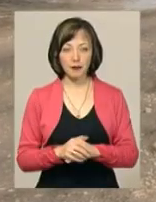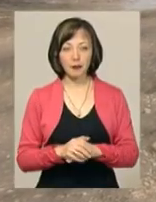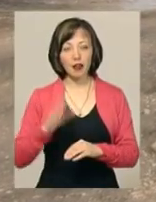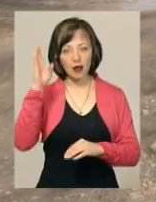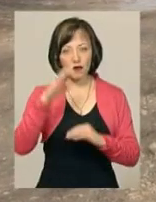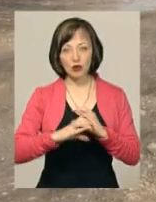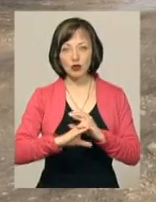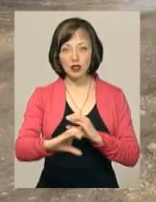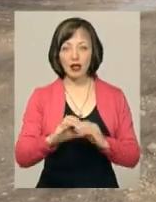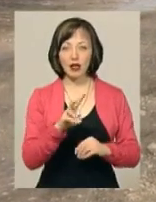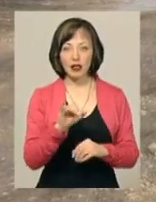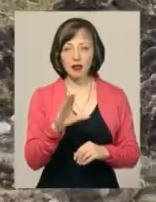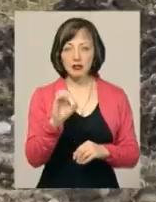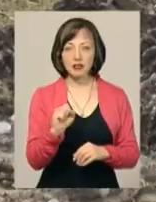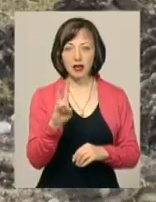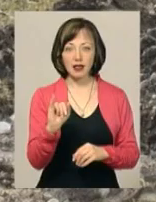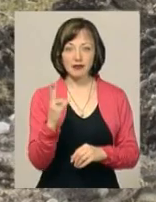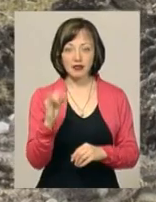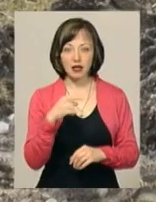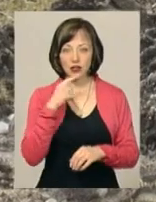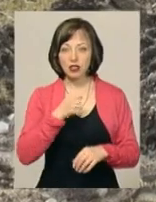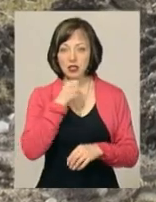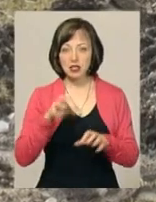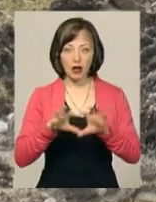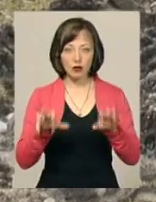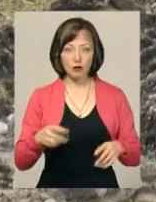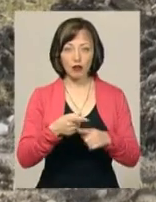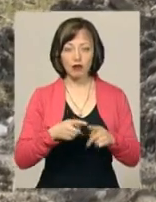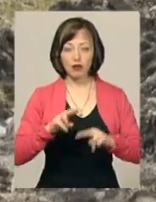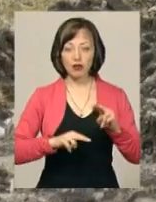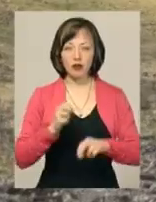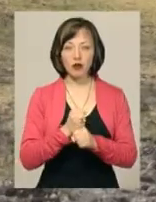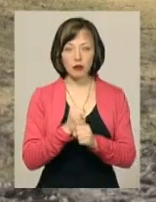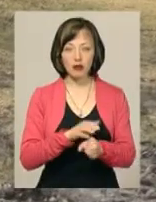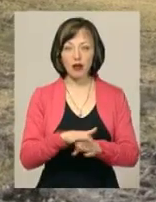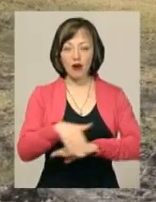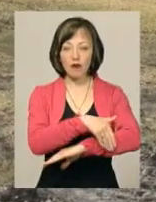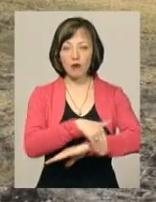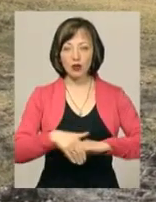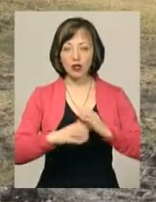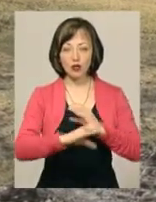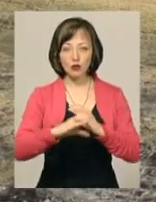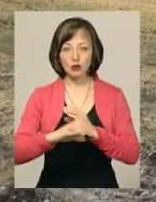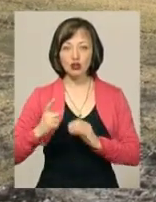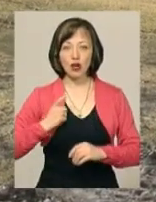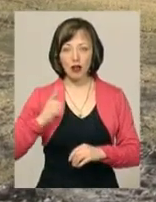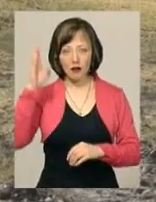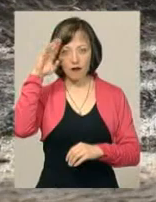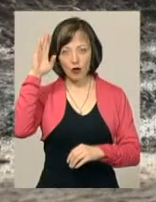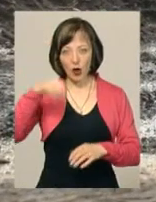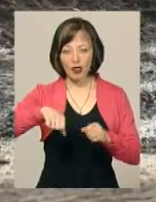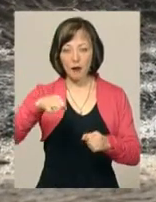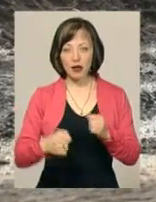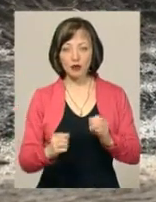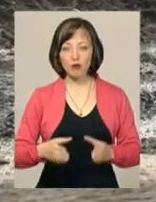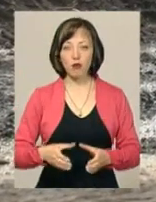пролягатиме через Лисанівці. У цьому селі, говорить староста Григорій Брицький, половину будівельних робіт здійснили. Вулицями проклали труби та чекають на водонапірну башту.